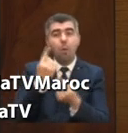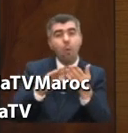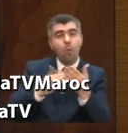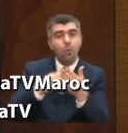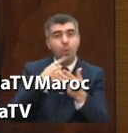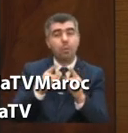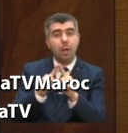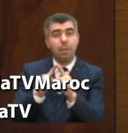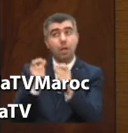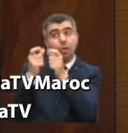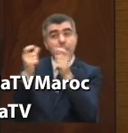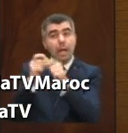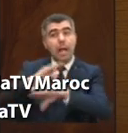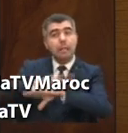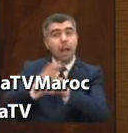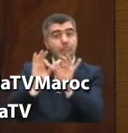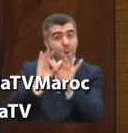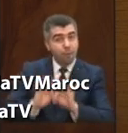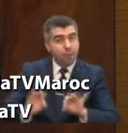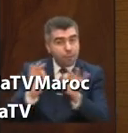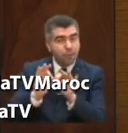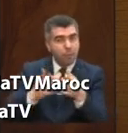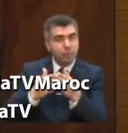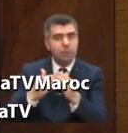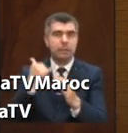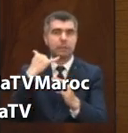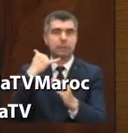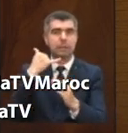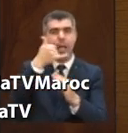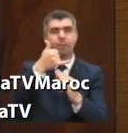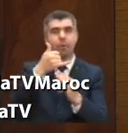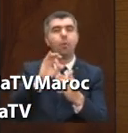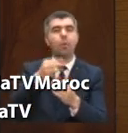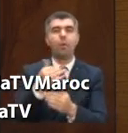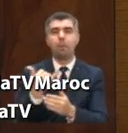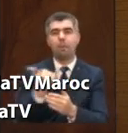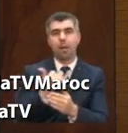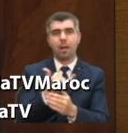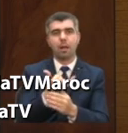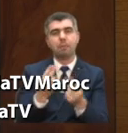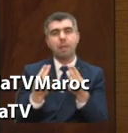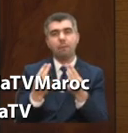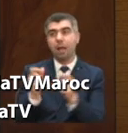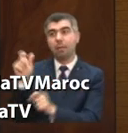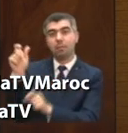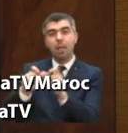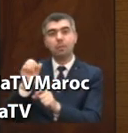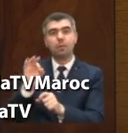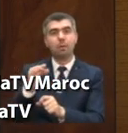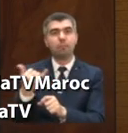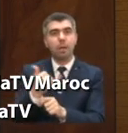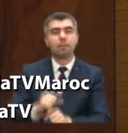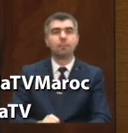وأرباب وتلقي الشكايات بالنسبة للأجراء وأرباب العمل فيما يتعلق بالصحة والسلامة وذلك